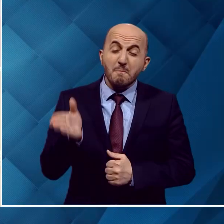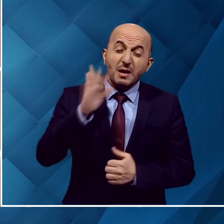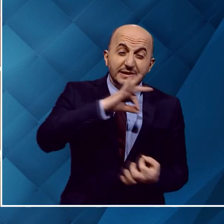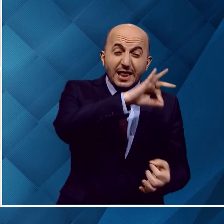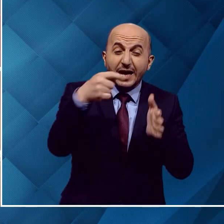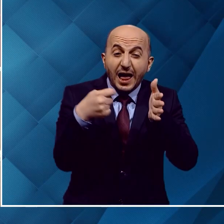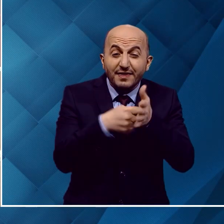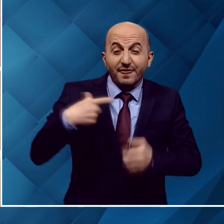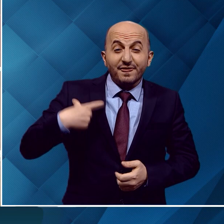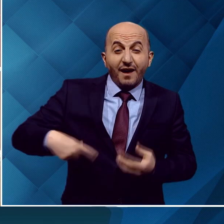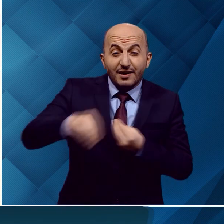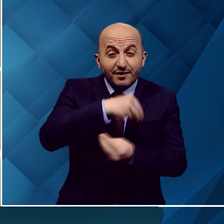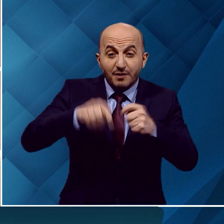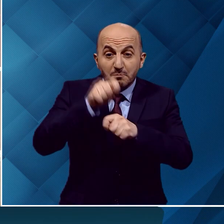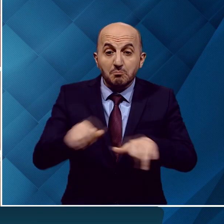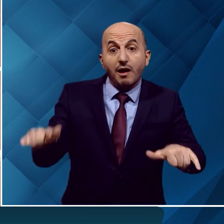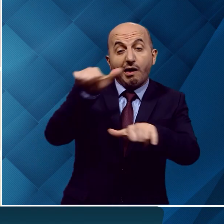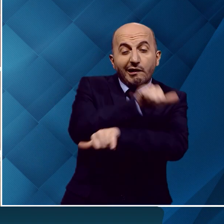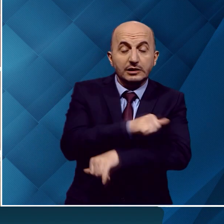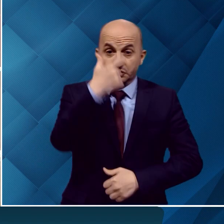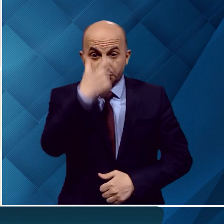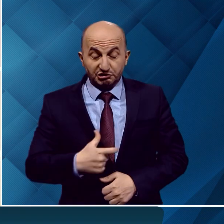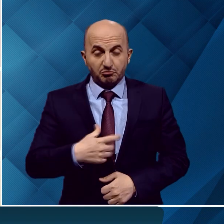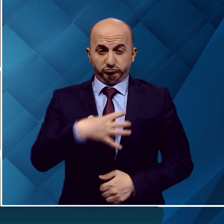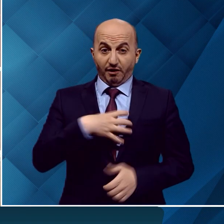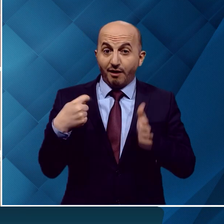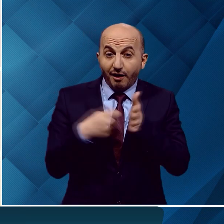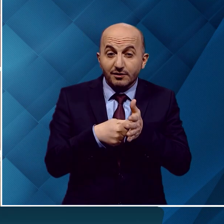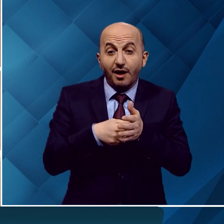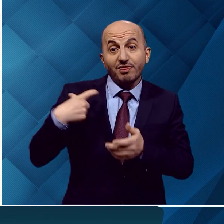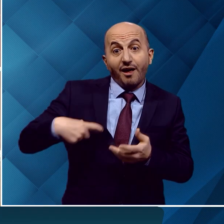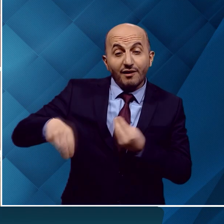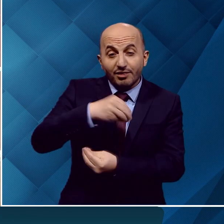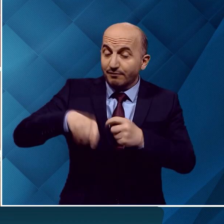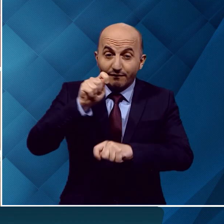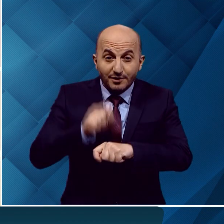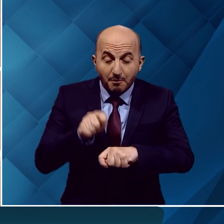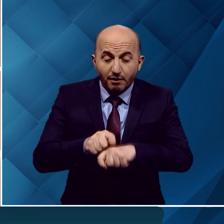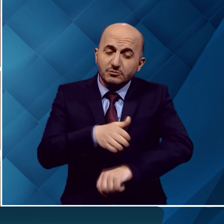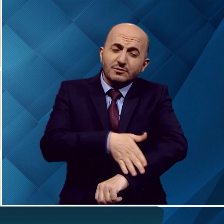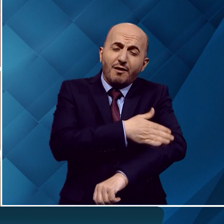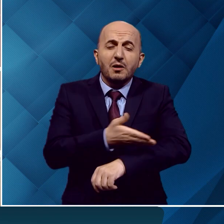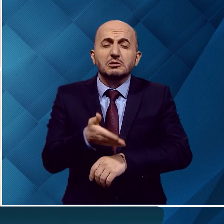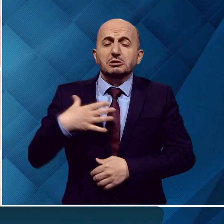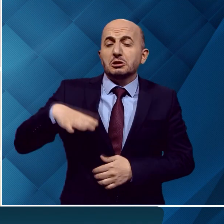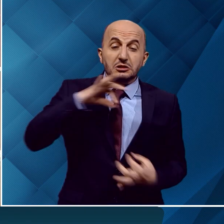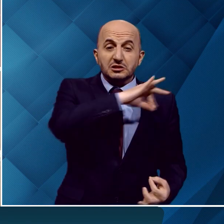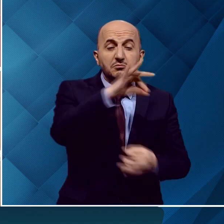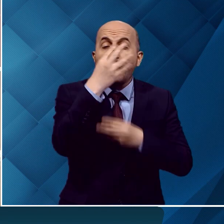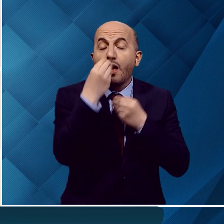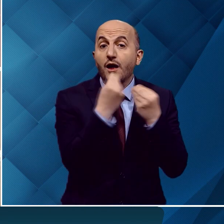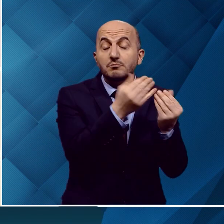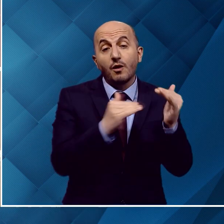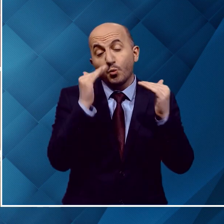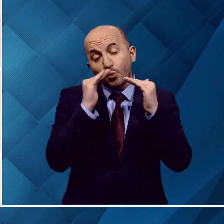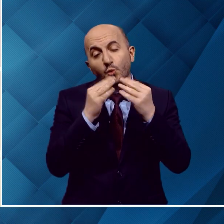Başkaları adına nafile tavaf yapmak yerine kişinin kendi adına nafile tavaf yaparak sevabını dilediği